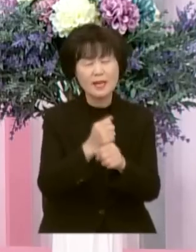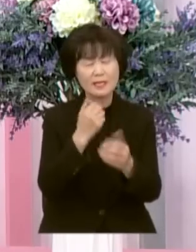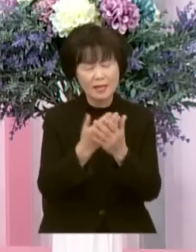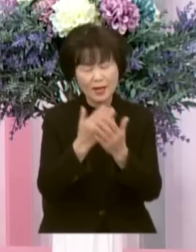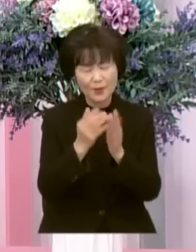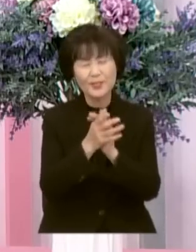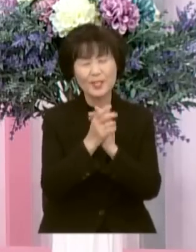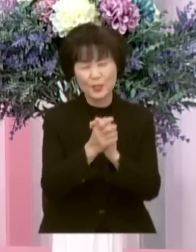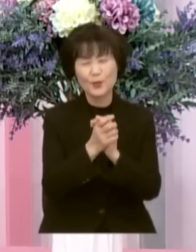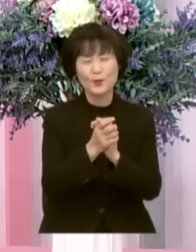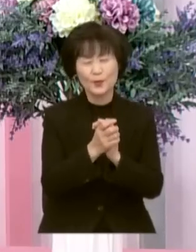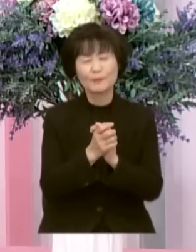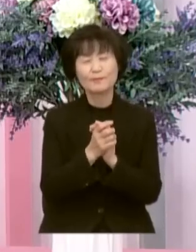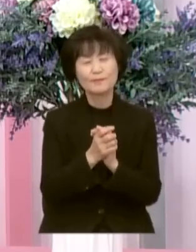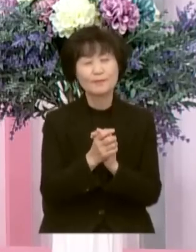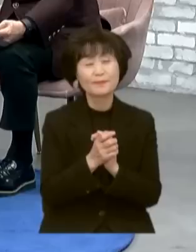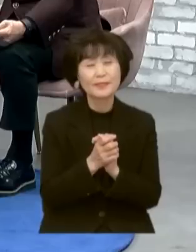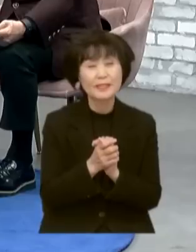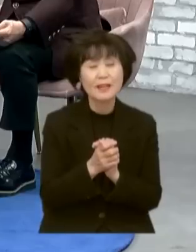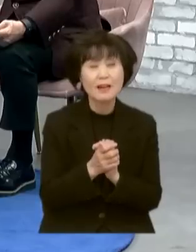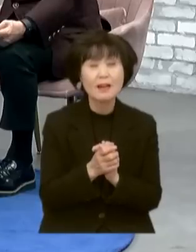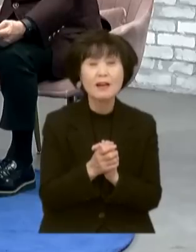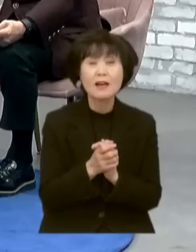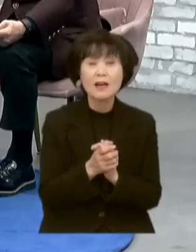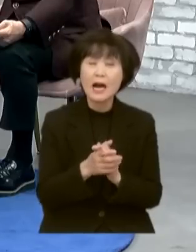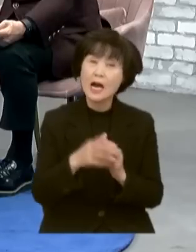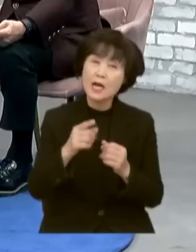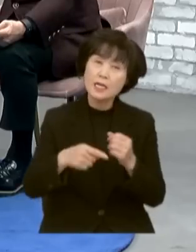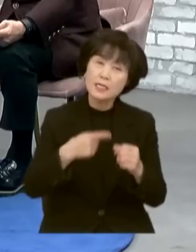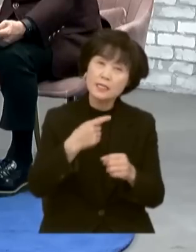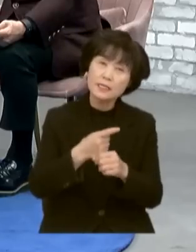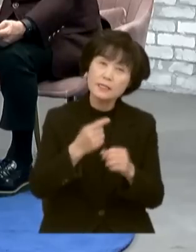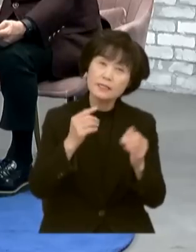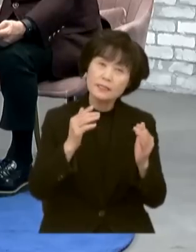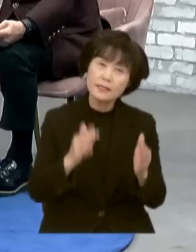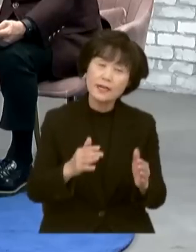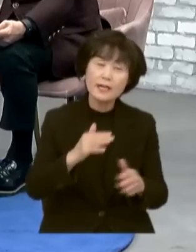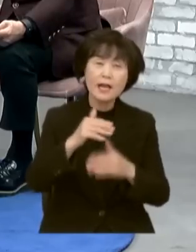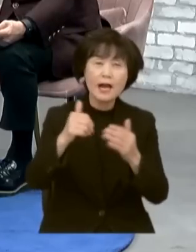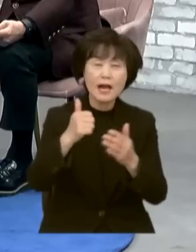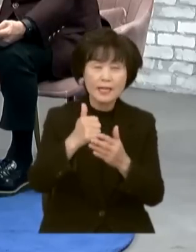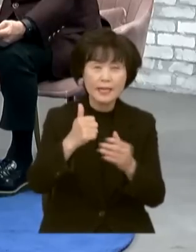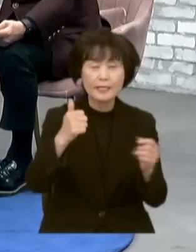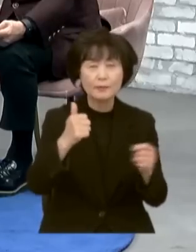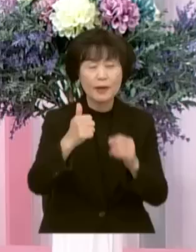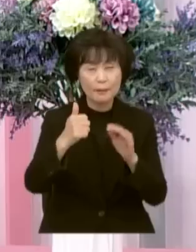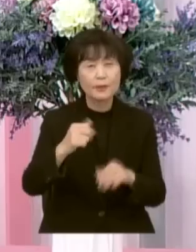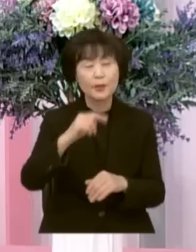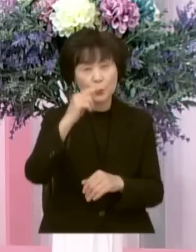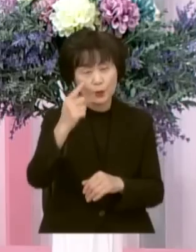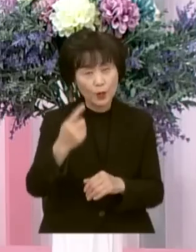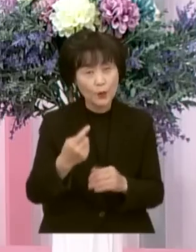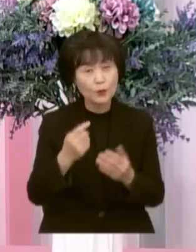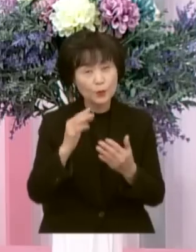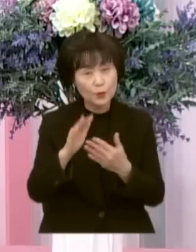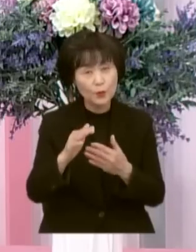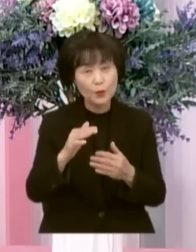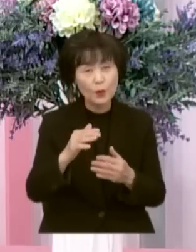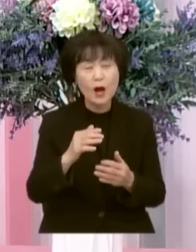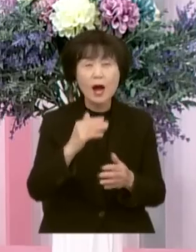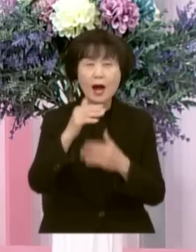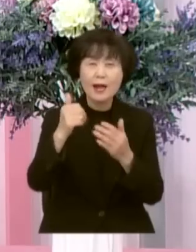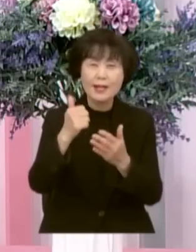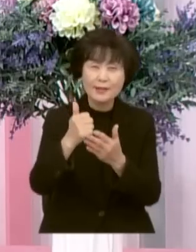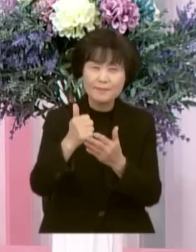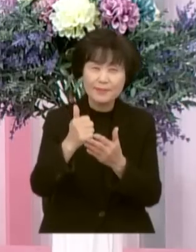시련들이 있잖아요. 그렇겠죠. 예. 그러면서 한 1년은 하나님 앞에 이제 본격적으로 돌아오고 너무 뜨거워서 하나님 앞에